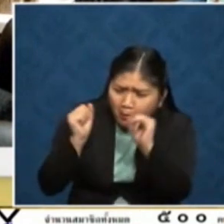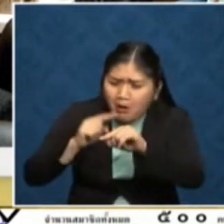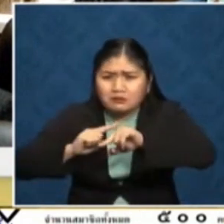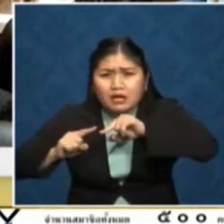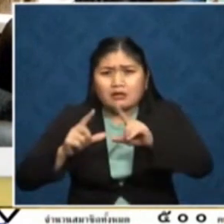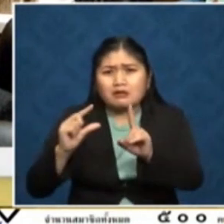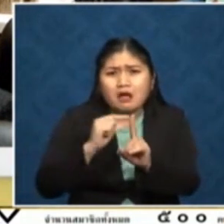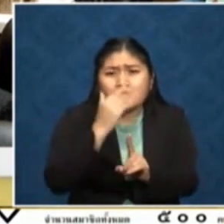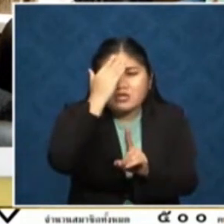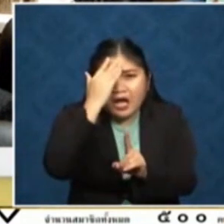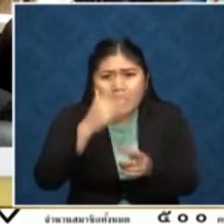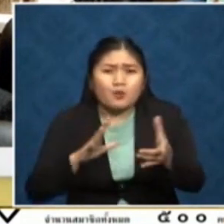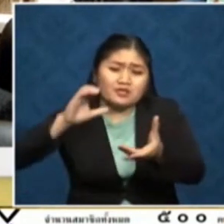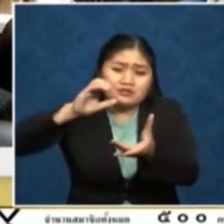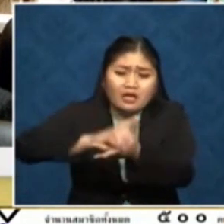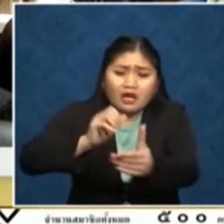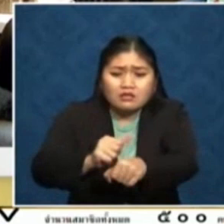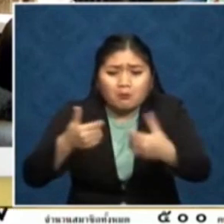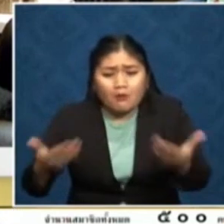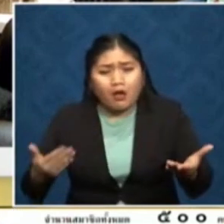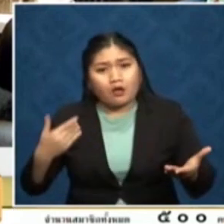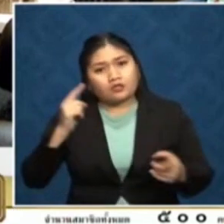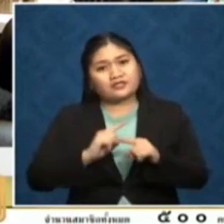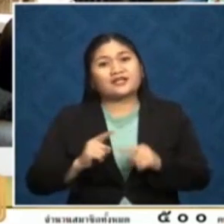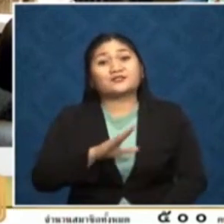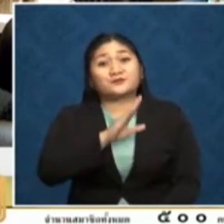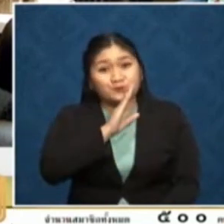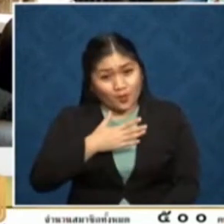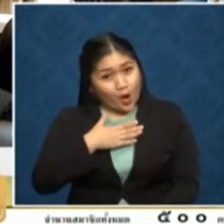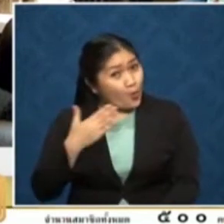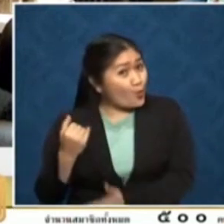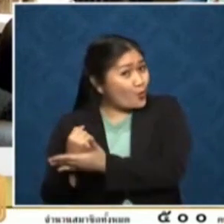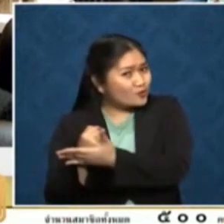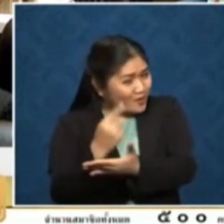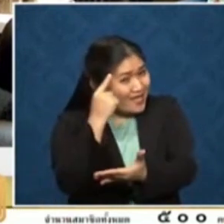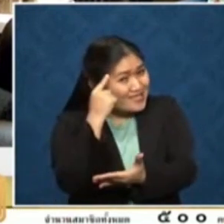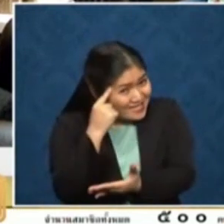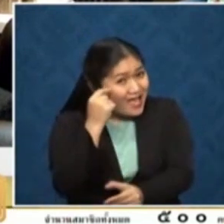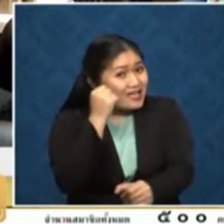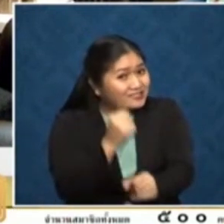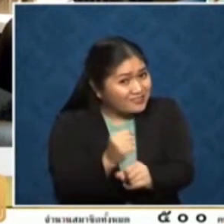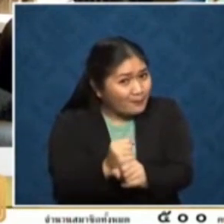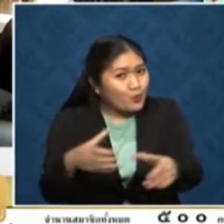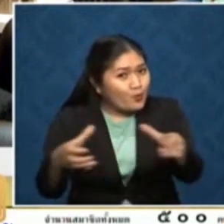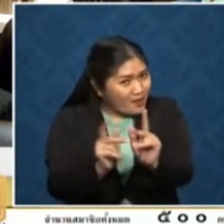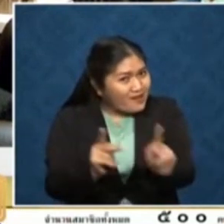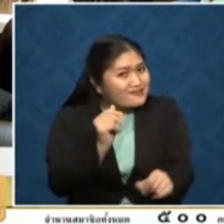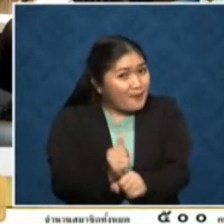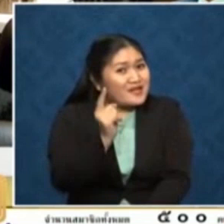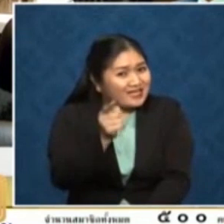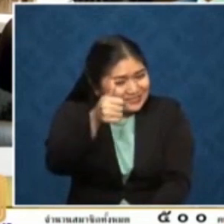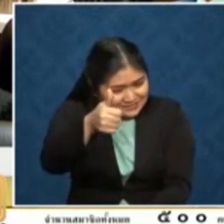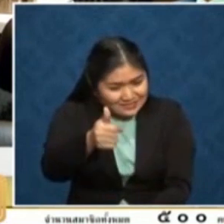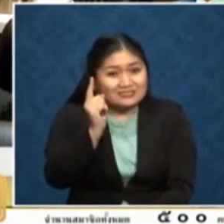เอายังไงเราจะกลัวปกป้องสิทธิ์ที่คนเขากลัวว่าจะโดนหลอกจากคำนำหน้านามแล้วก็ไปแต่งงานอย่างไรผม